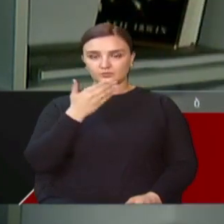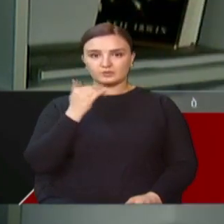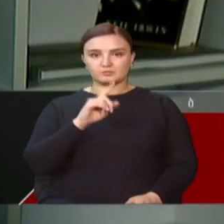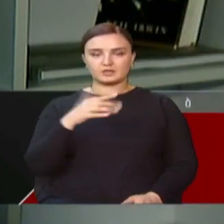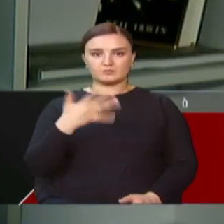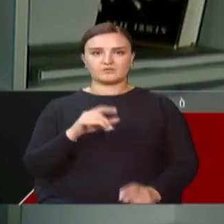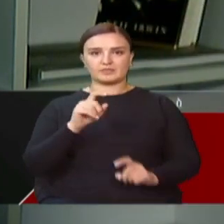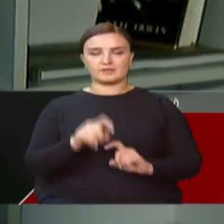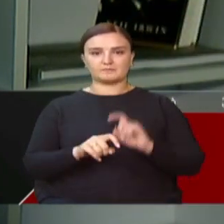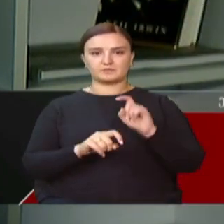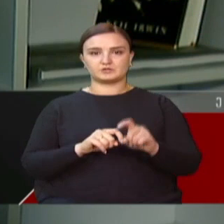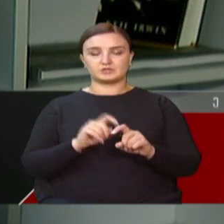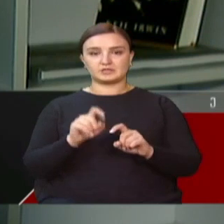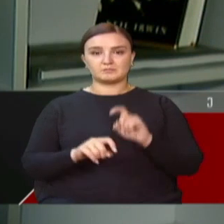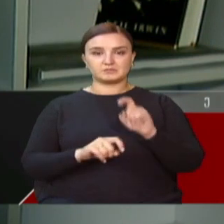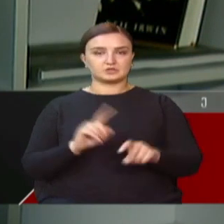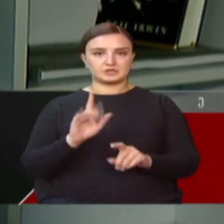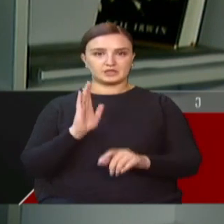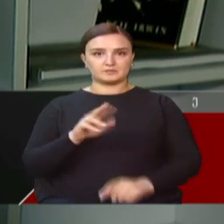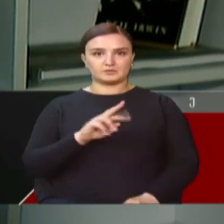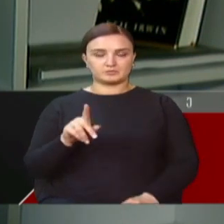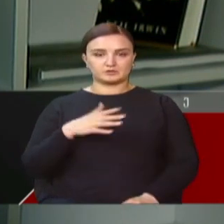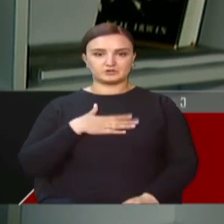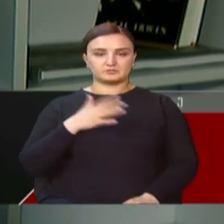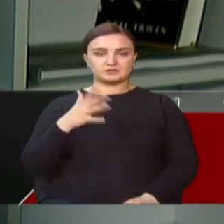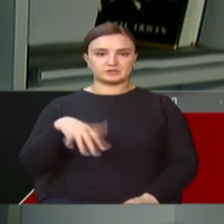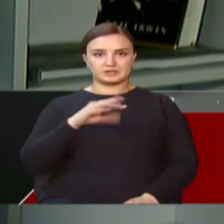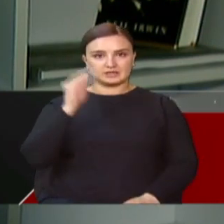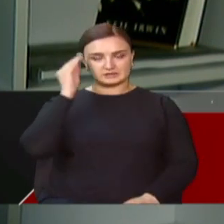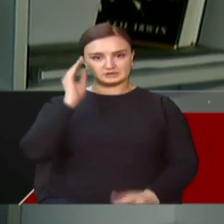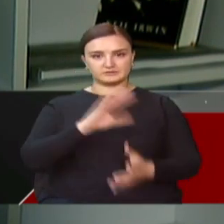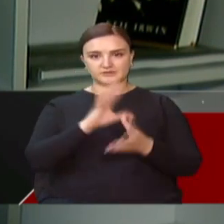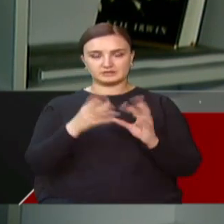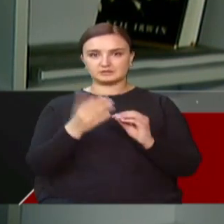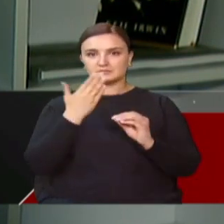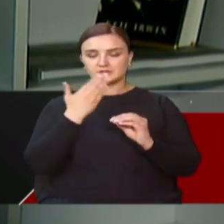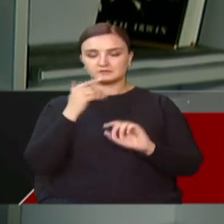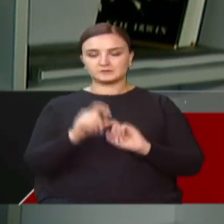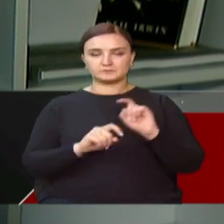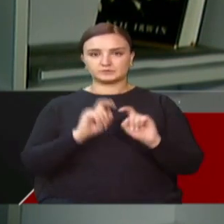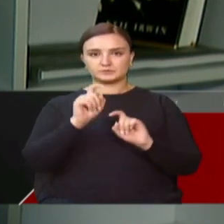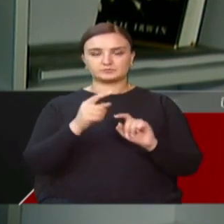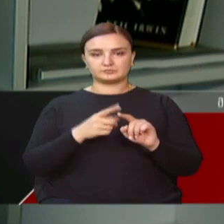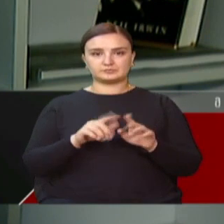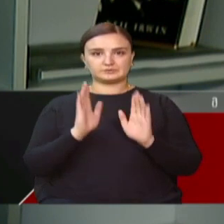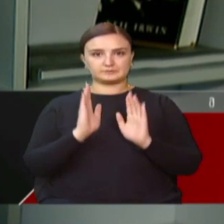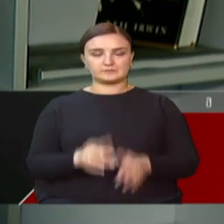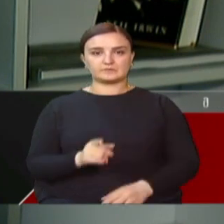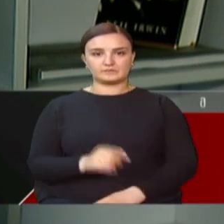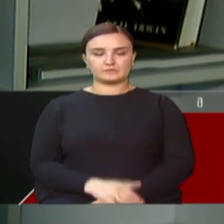ნაბიჯი გადავდგით. აი ეს ნაბიჯი გადავდგით, რა იქნებოდა? ჩემი აზრით, ყველაზე მარტივი ნაბიჯი ამ მიმართულებით გადასადგმელი,